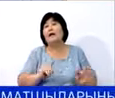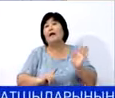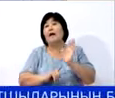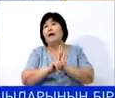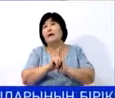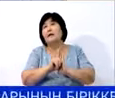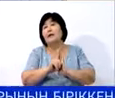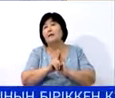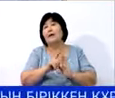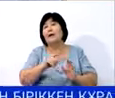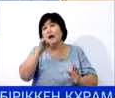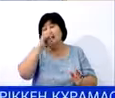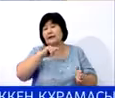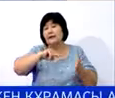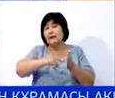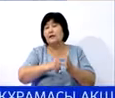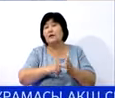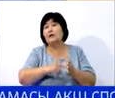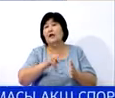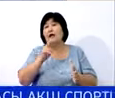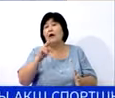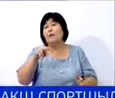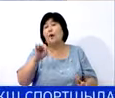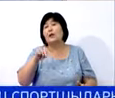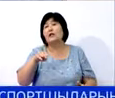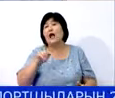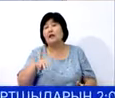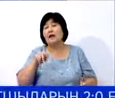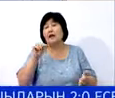Мысалы, infoqazakhstan.kz-порталына кіреді, сосын